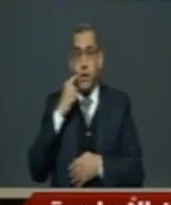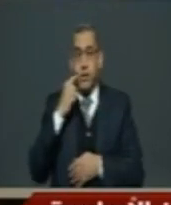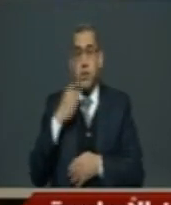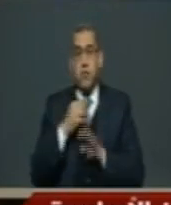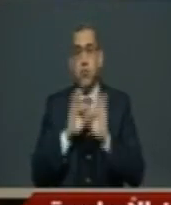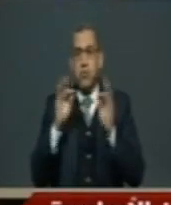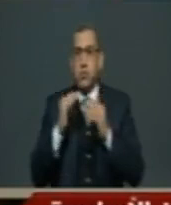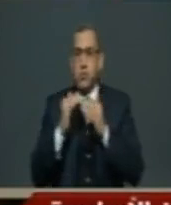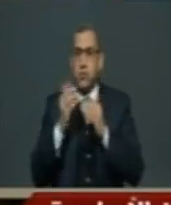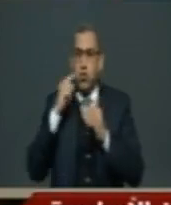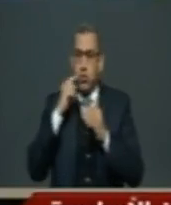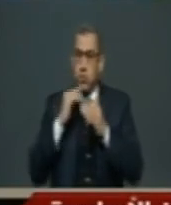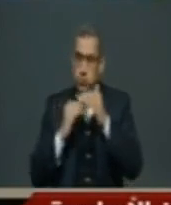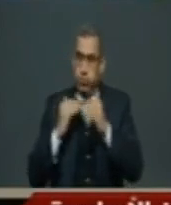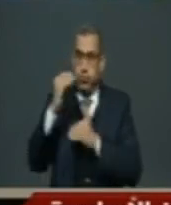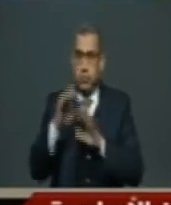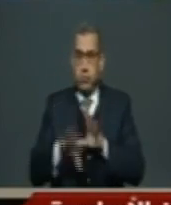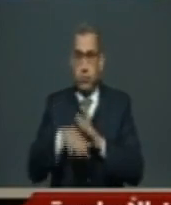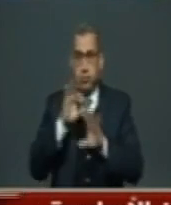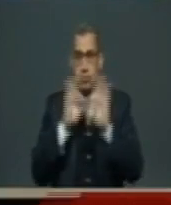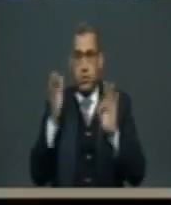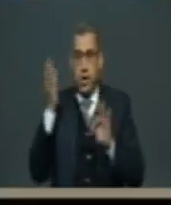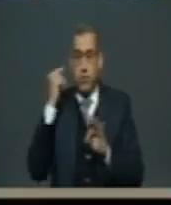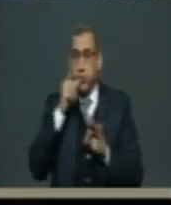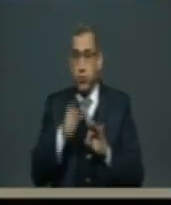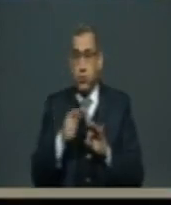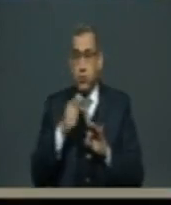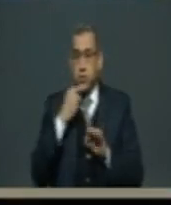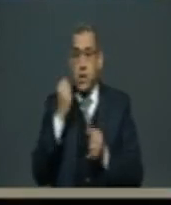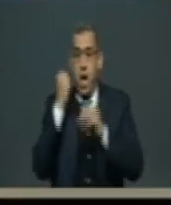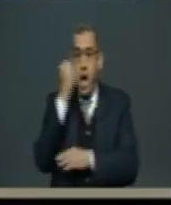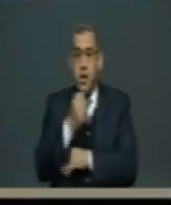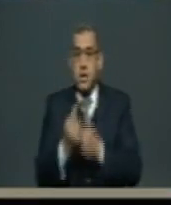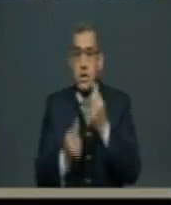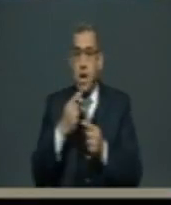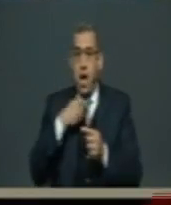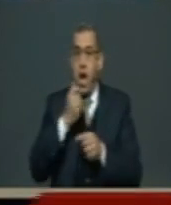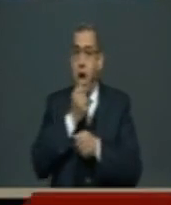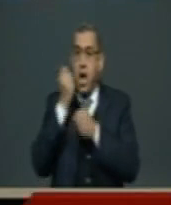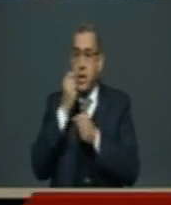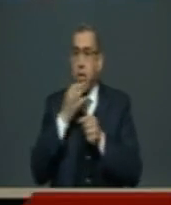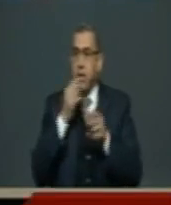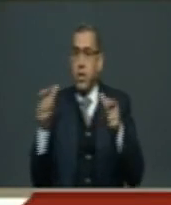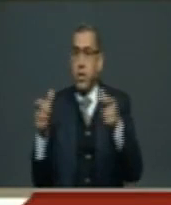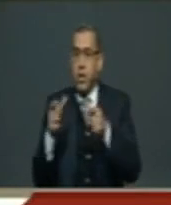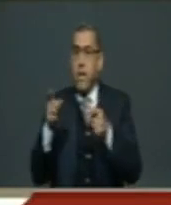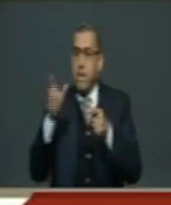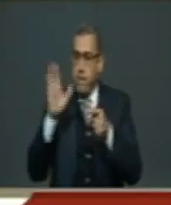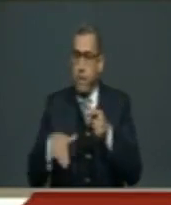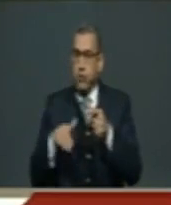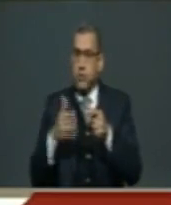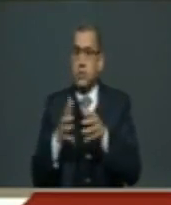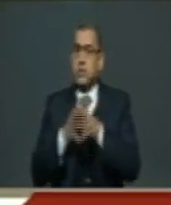حقيقية في انتاج السكر، مع ان المساحة المنزرعة من القصب قلت نسبيا، ولكن تم زيادة